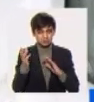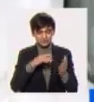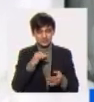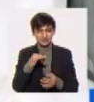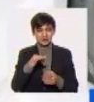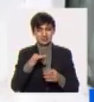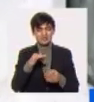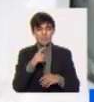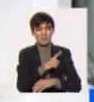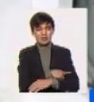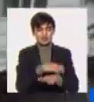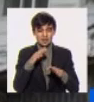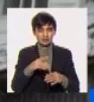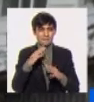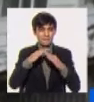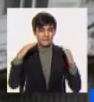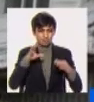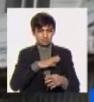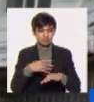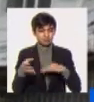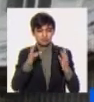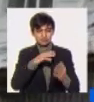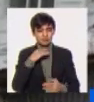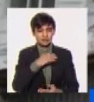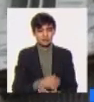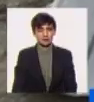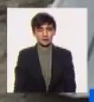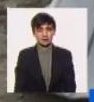секілді 150-ге тарта нысанның шатырлары қирап кеткен.